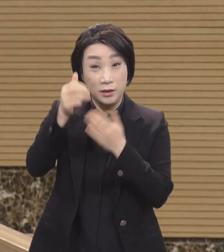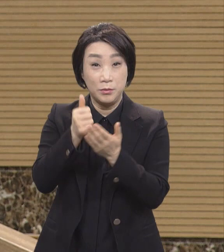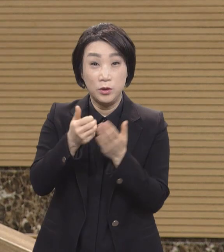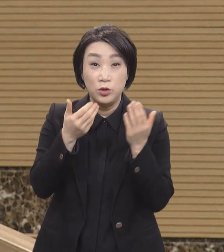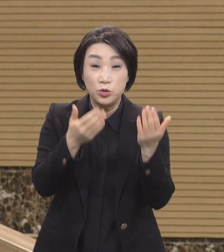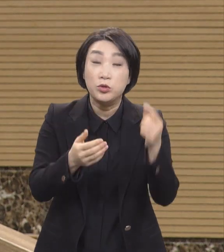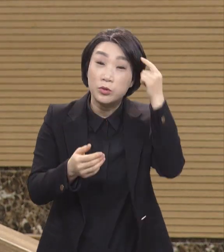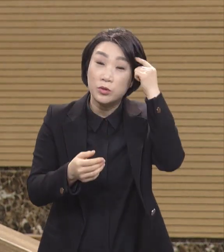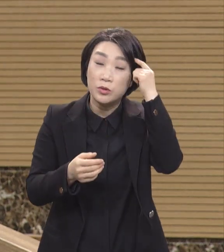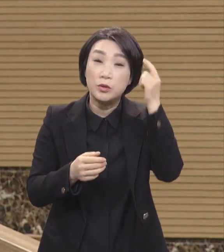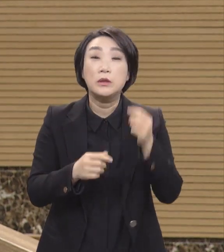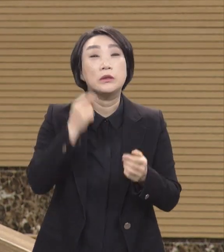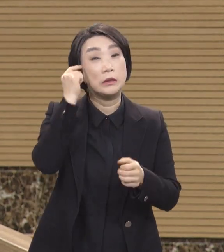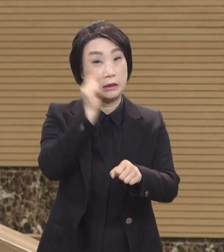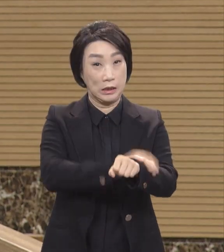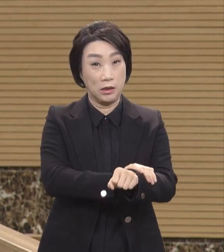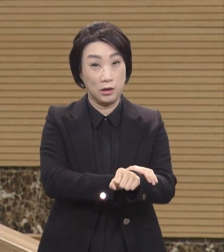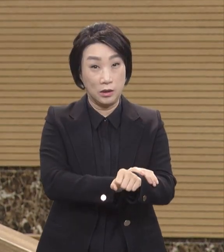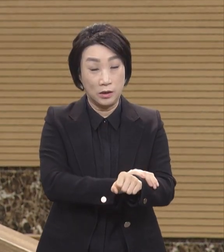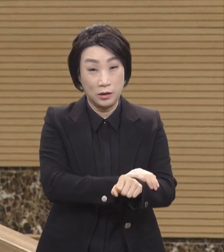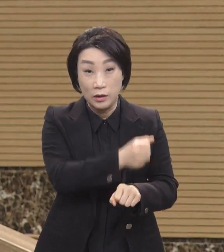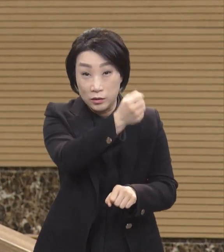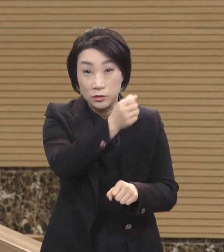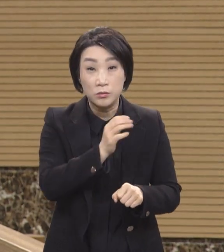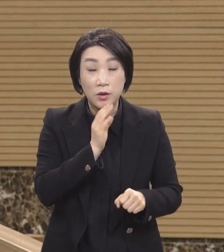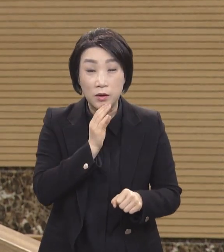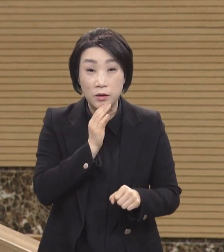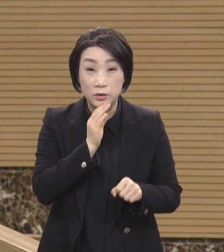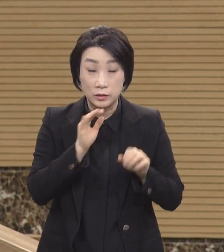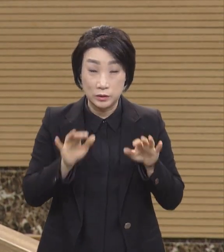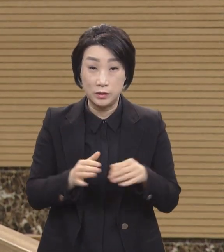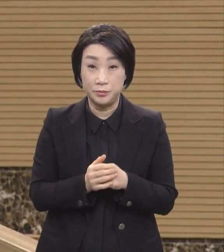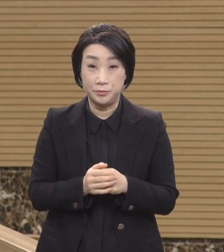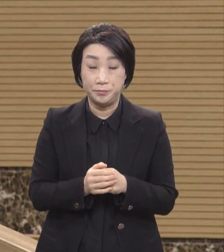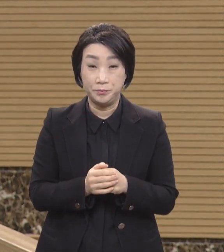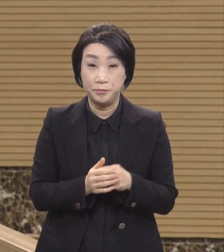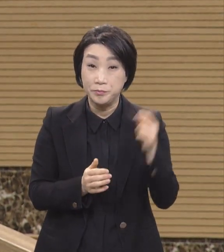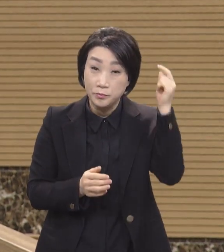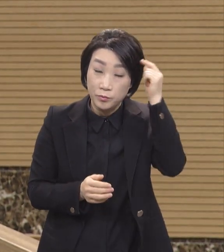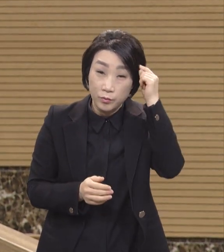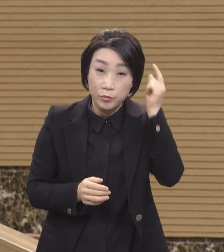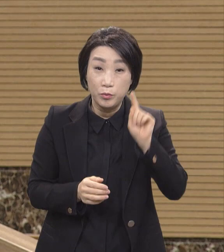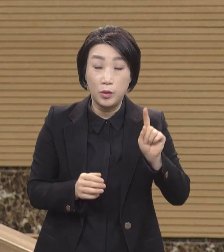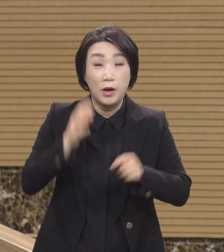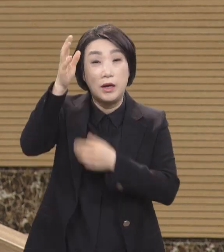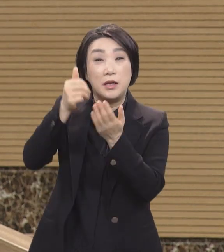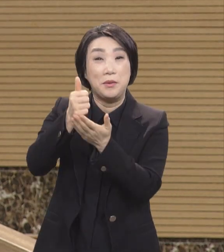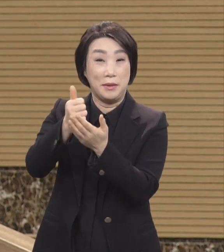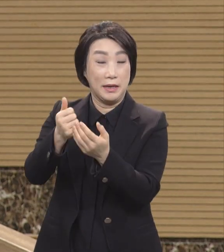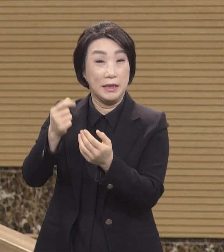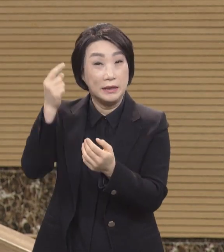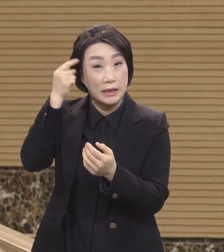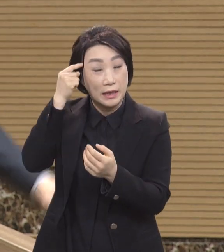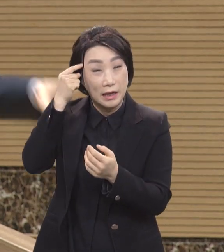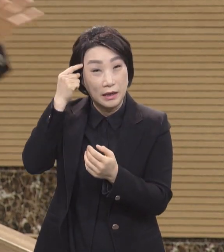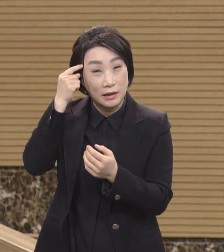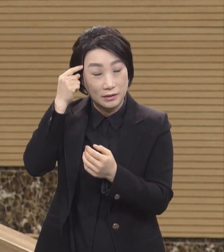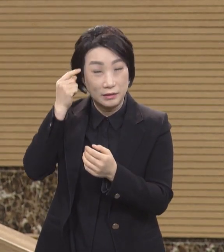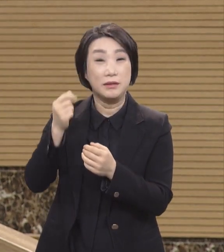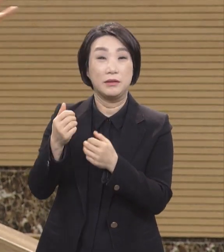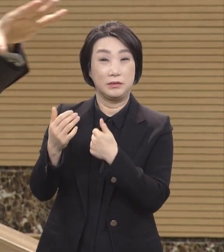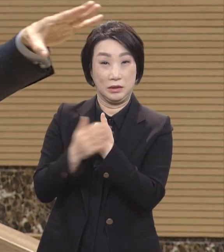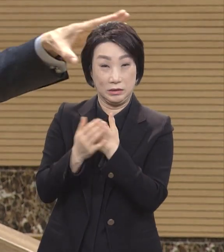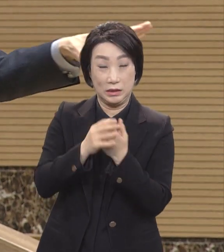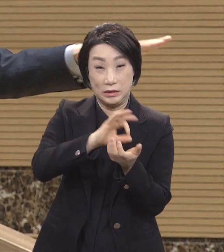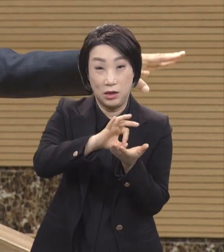주신 지혜를 가지고 자기 머리를 하나님의 기능으로 사용했기에